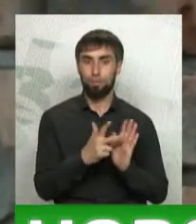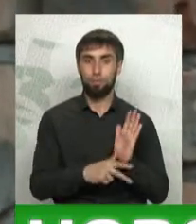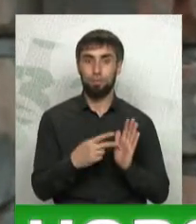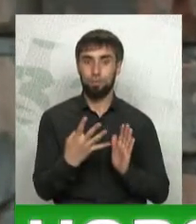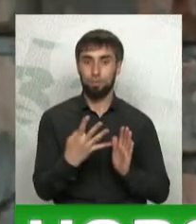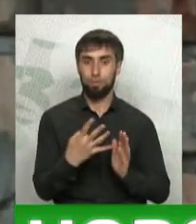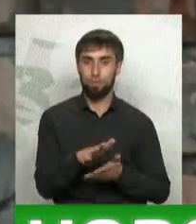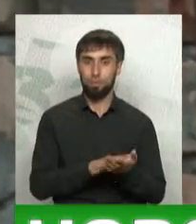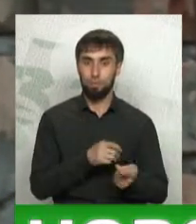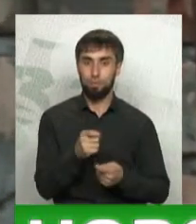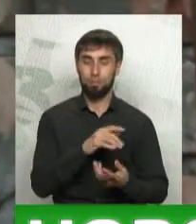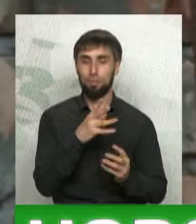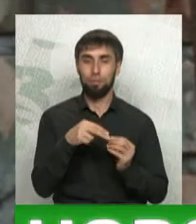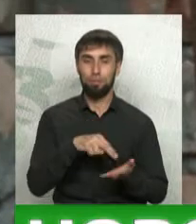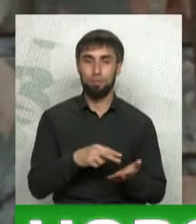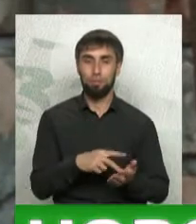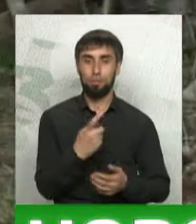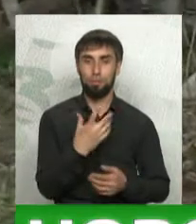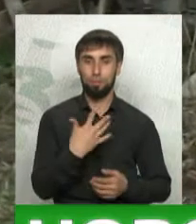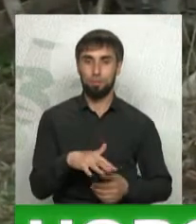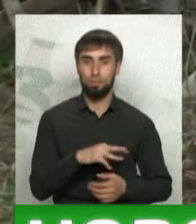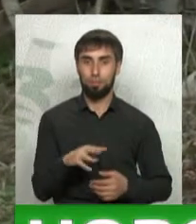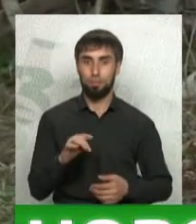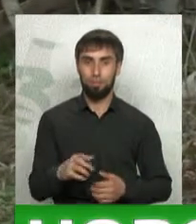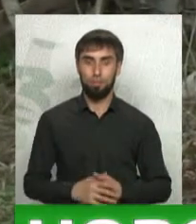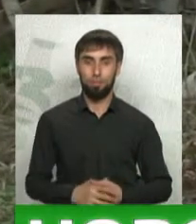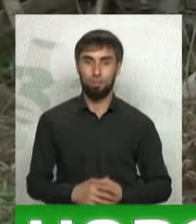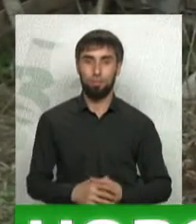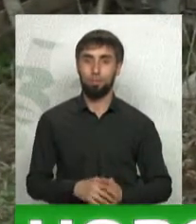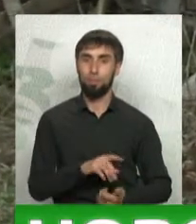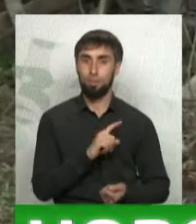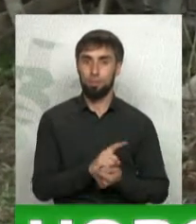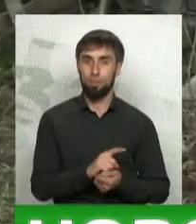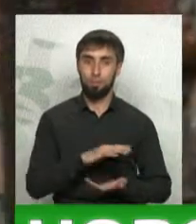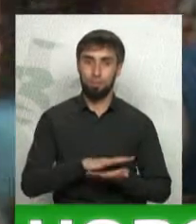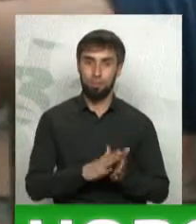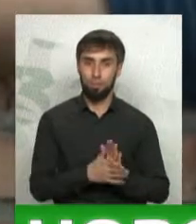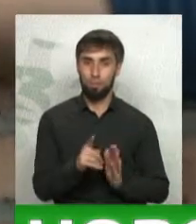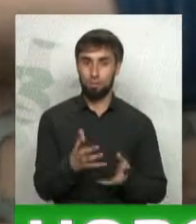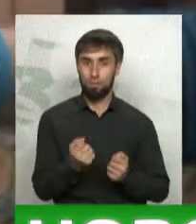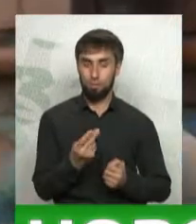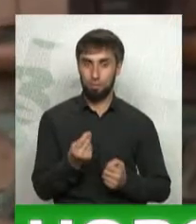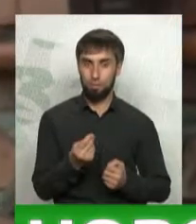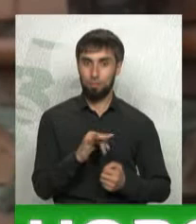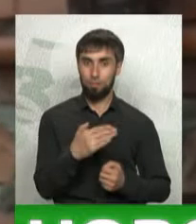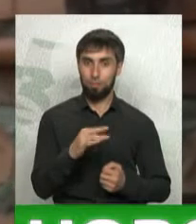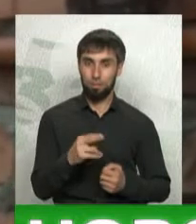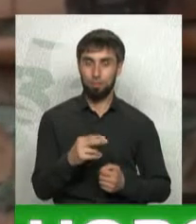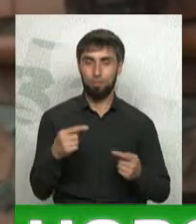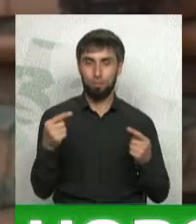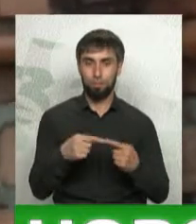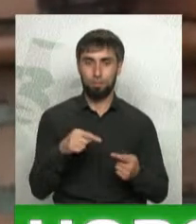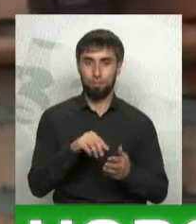84 заявителям на общую сумму около 150 миллионов рублей. Обязательное условие для получения средств из фонда –